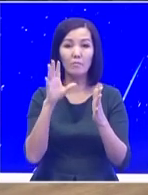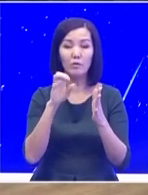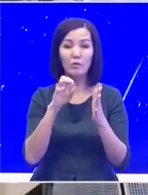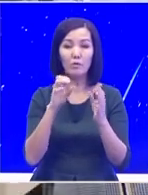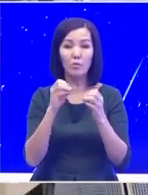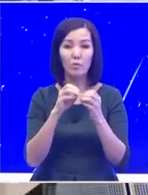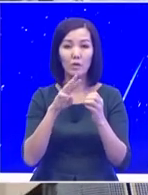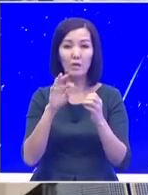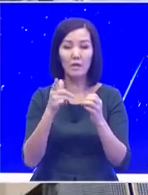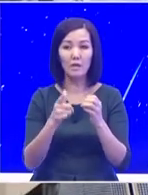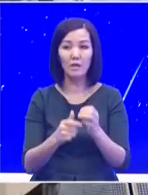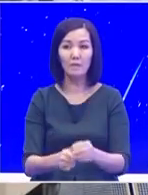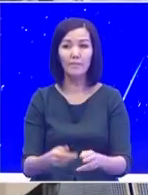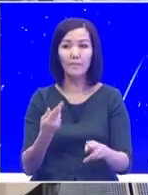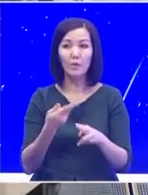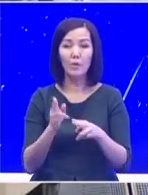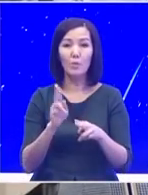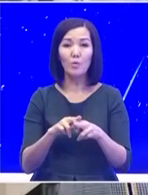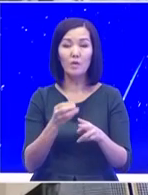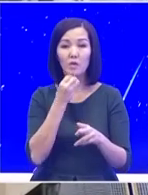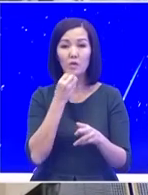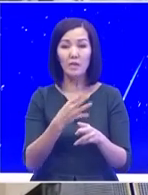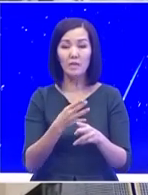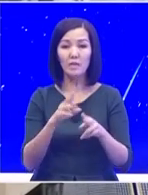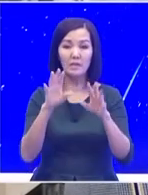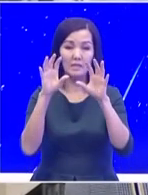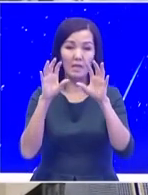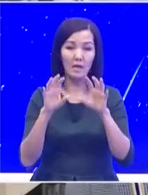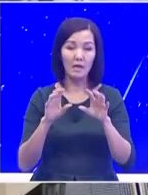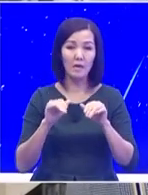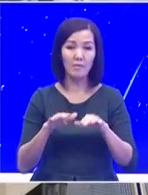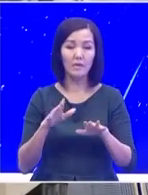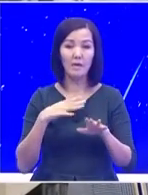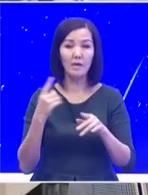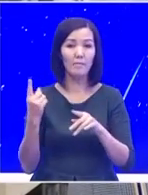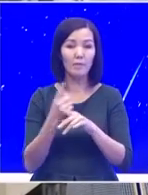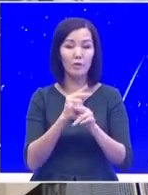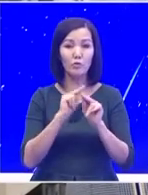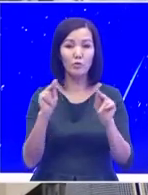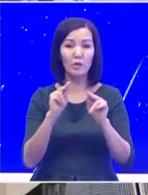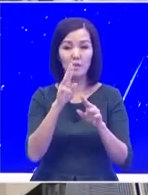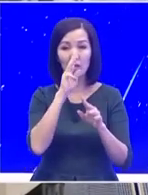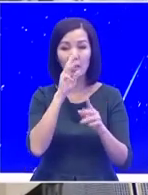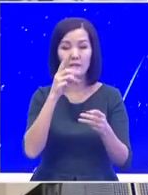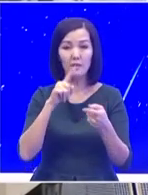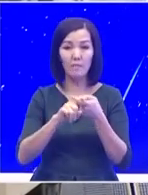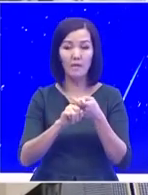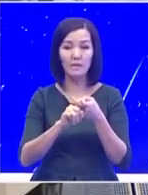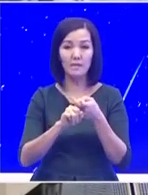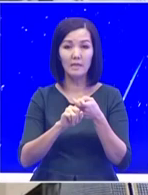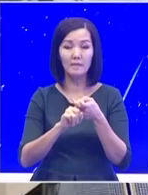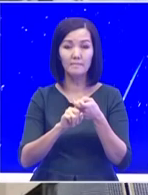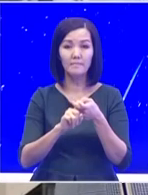теңге. Өте жақсы нормалары қабылданған, ең бірінші бұл ұстаздың мынау жалақысына байланысты, міне